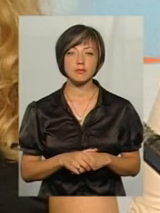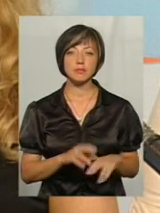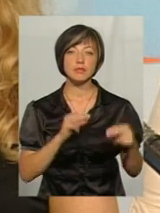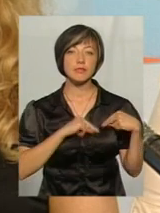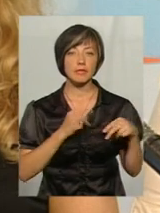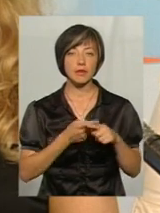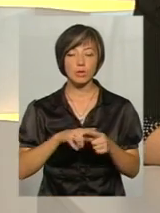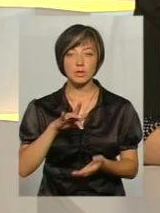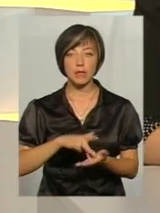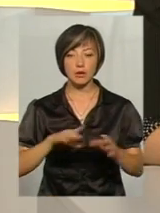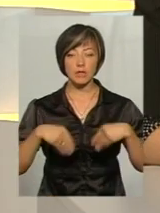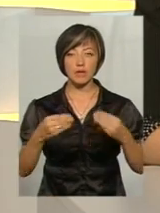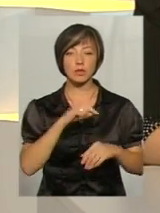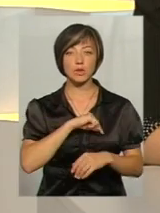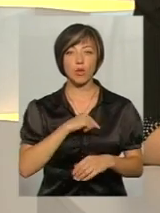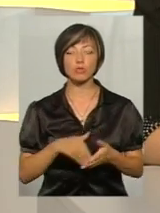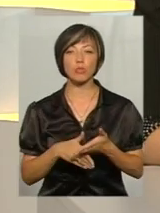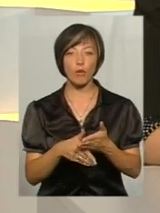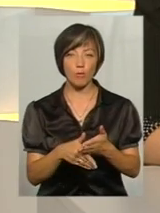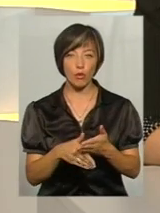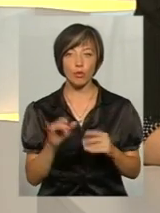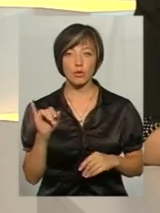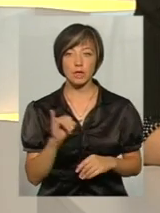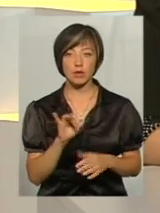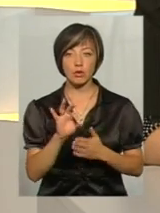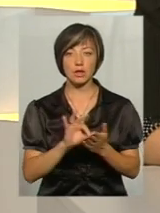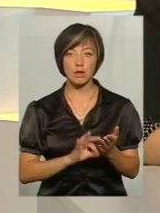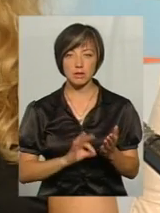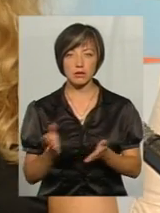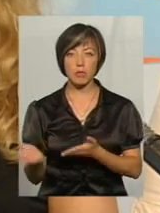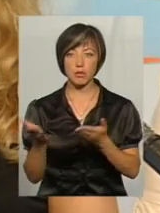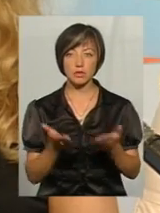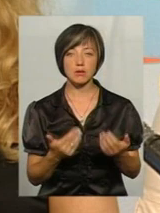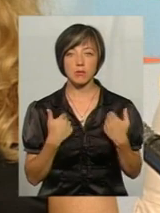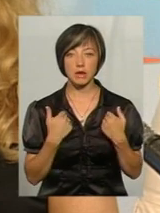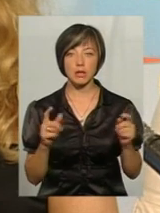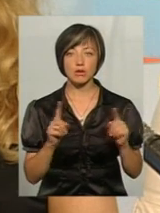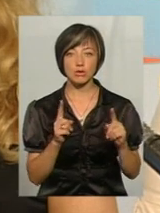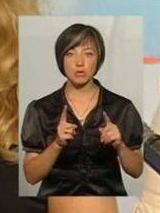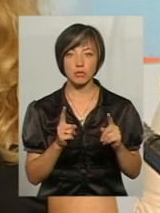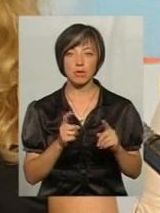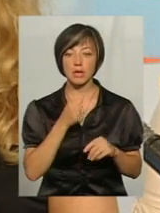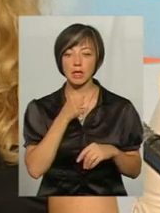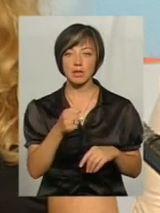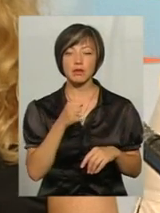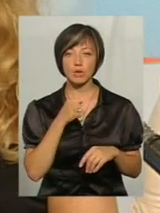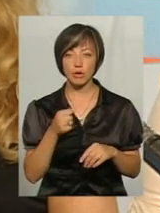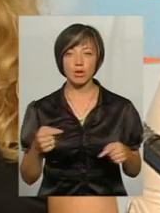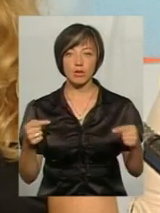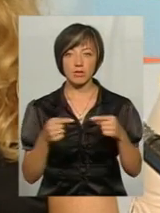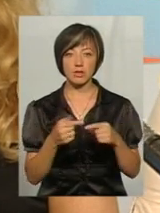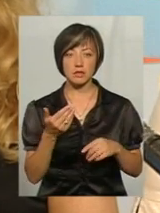працівники цього центру надавали і психологічну допомогу вже, і одразу запросили мене для того, щоб взяти інтерв'ю, ідентифікувати